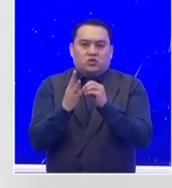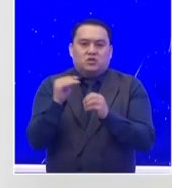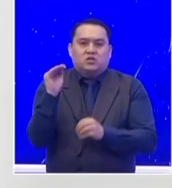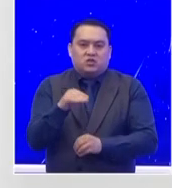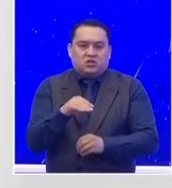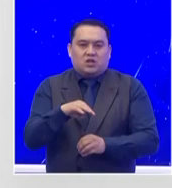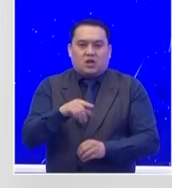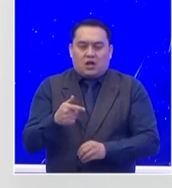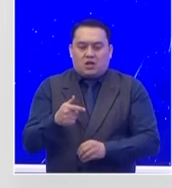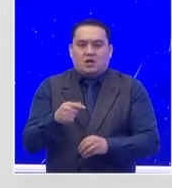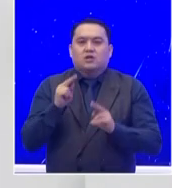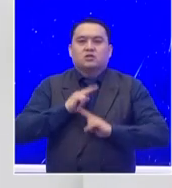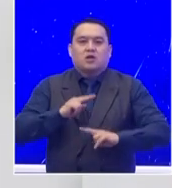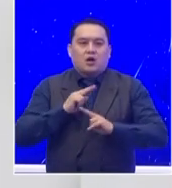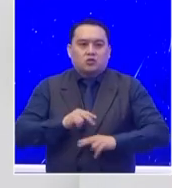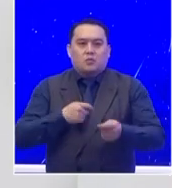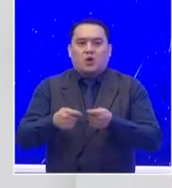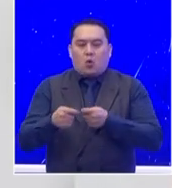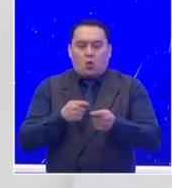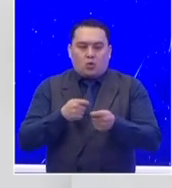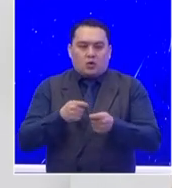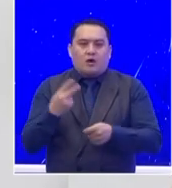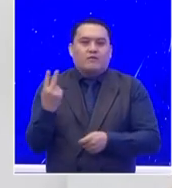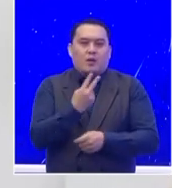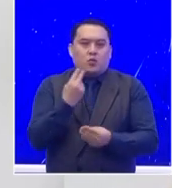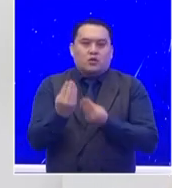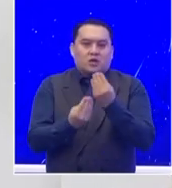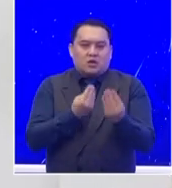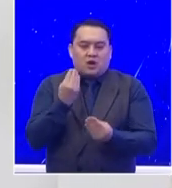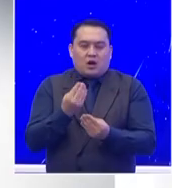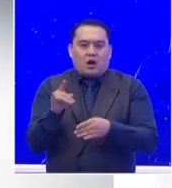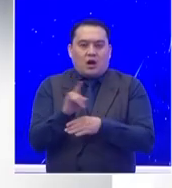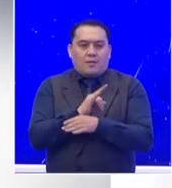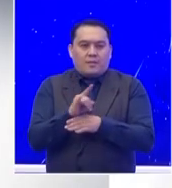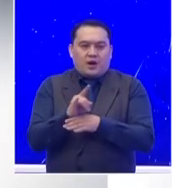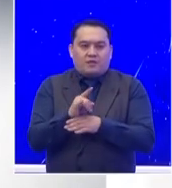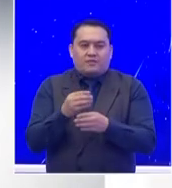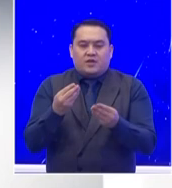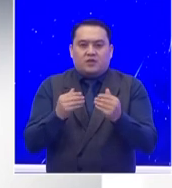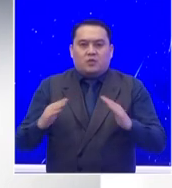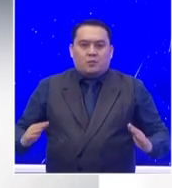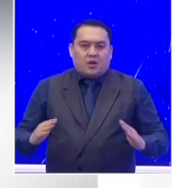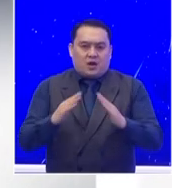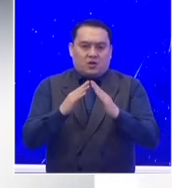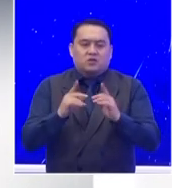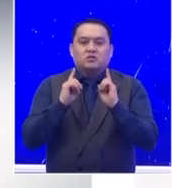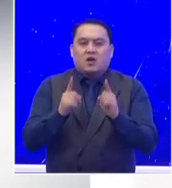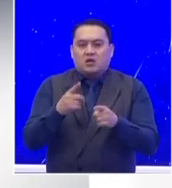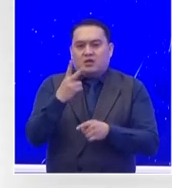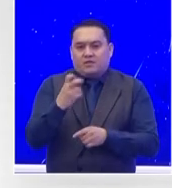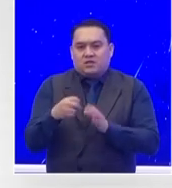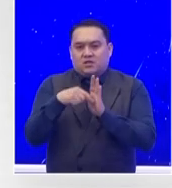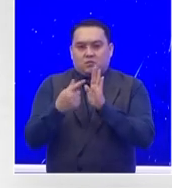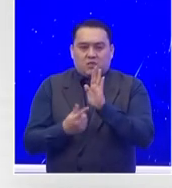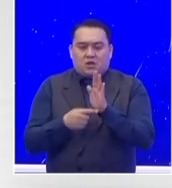тенге. Как отметили сотрудники правоохранительных органов, в обоих играх присутствуют основные признаки финансовой пирамиды. Согласно 217